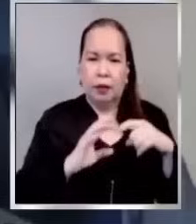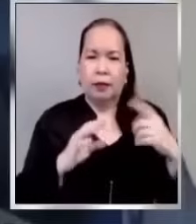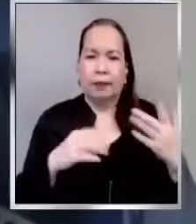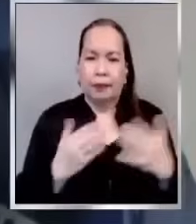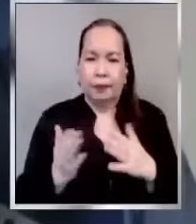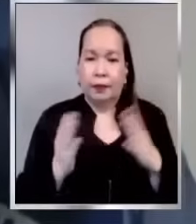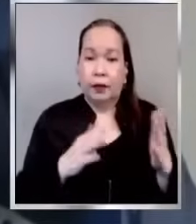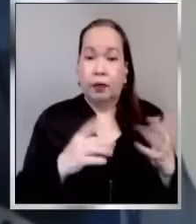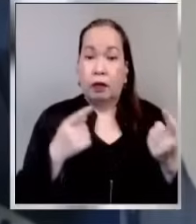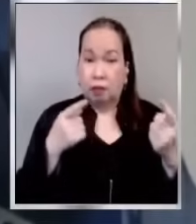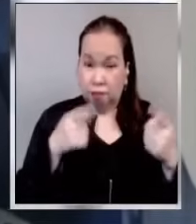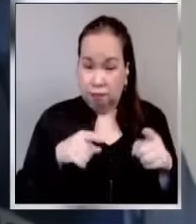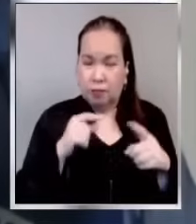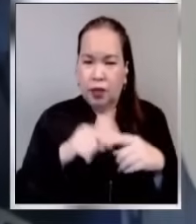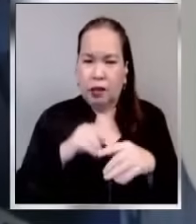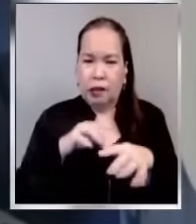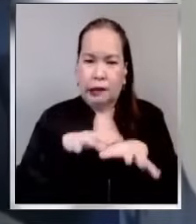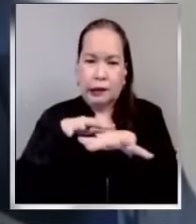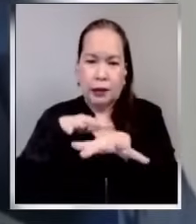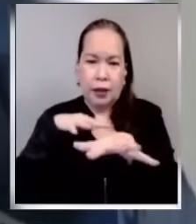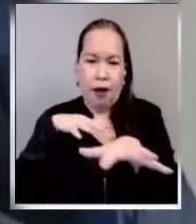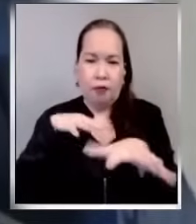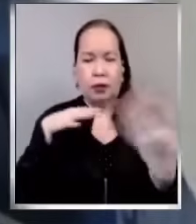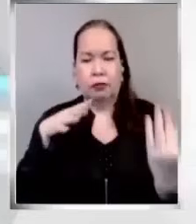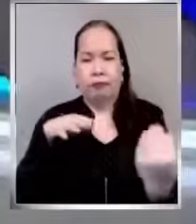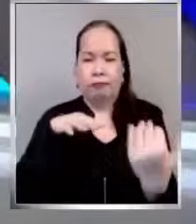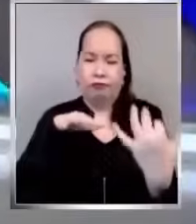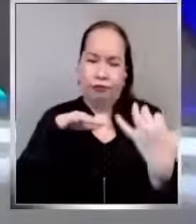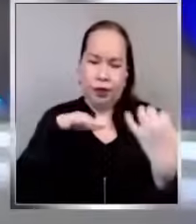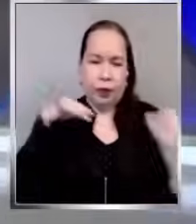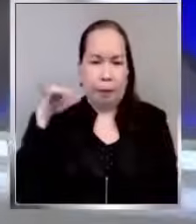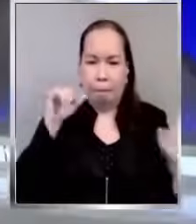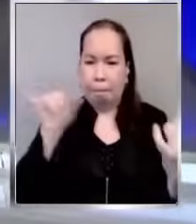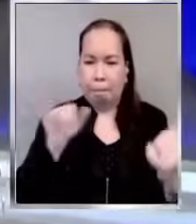insidenteng patuloy na iniimbestigahan.